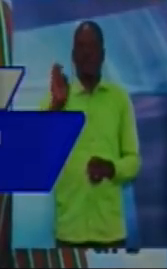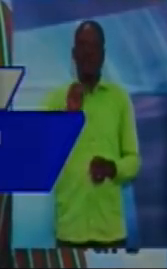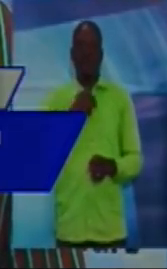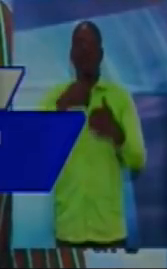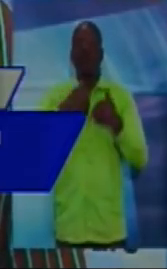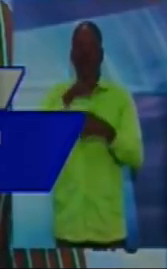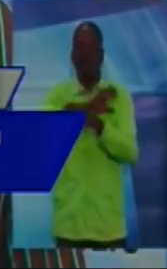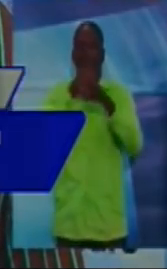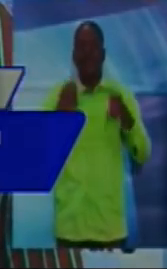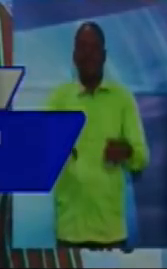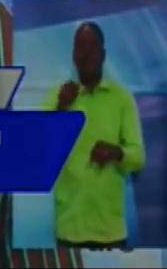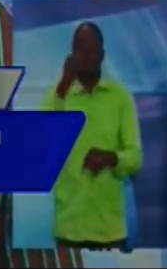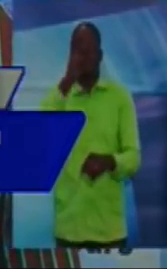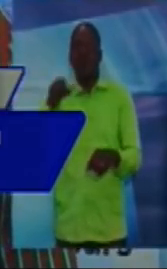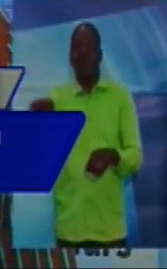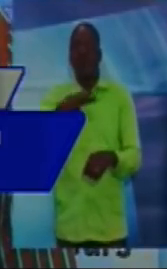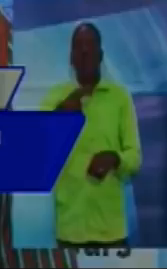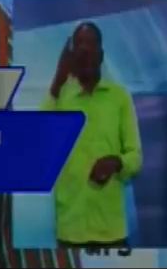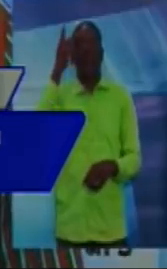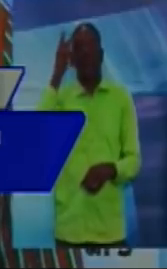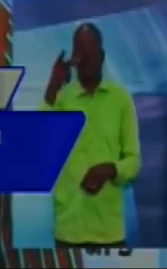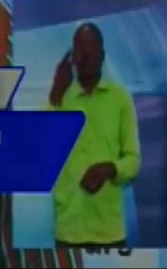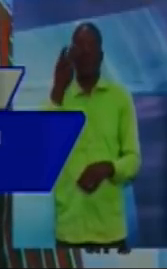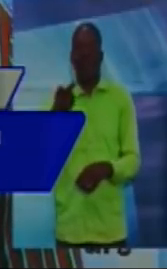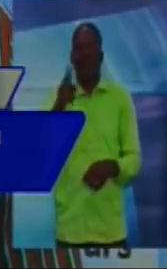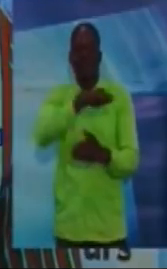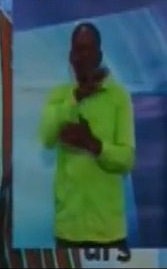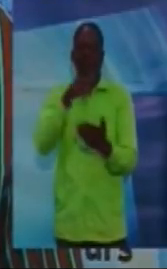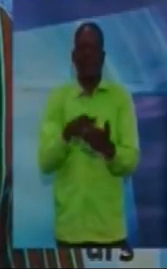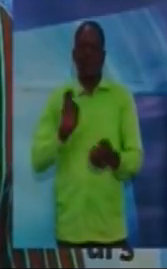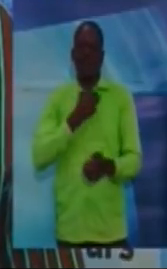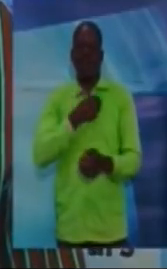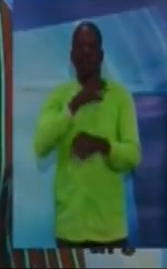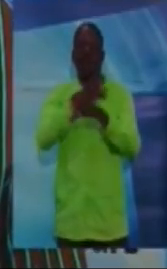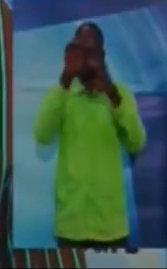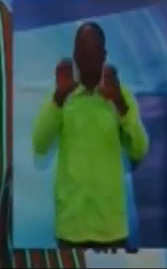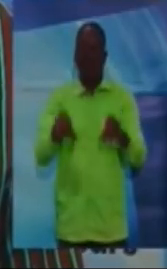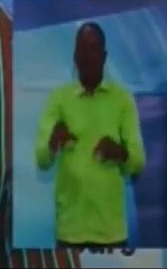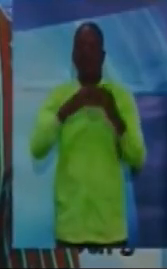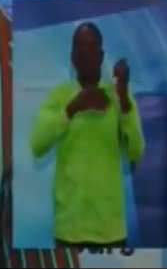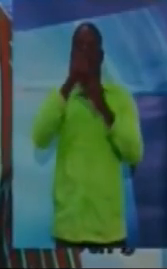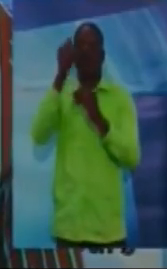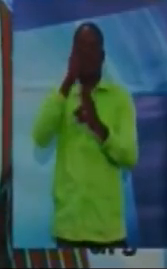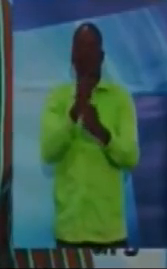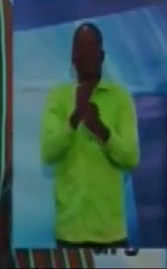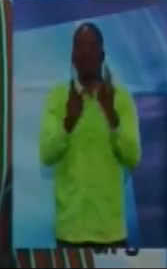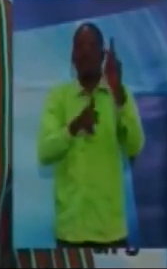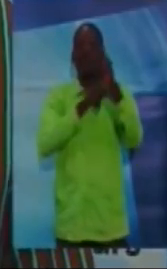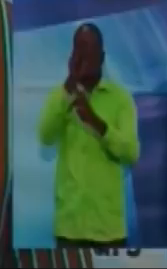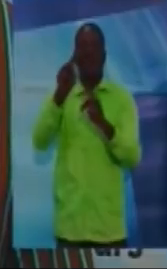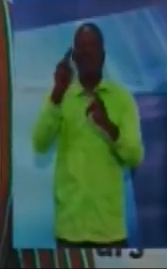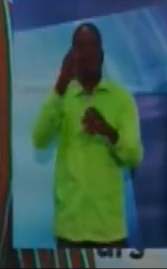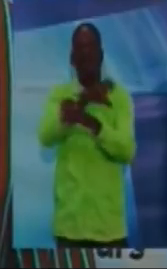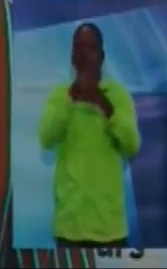entreprises de l'agroalimentaire, comme vous le constatez au stand. J'avais des entreprises de bâtiments et travaux publics, j'avais